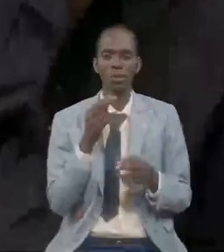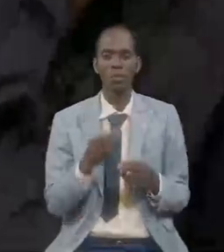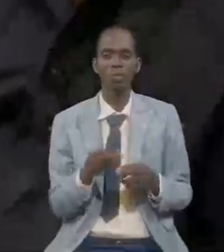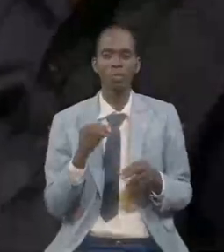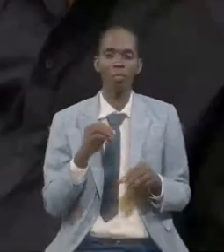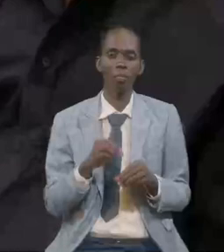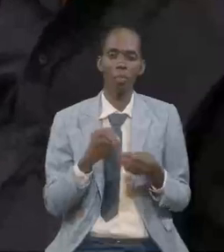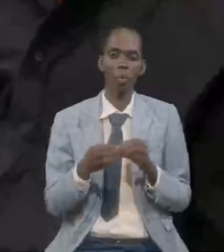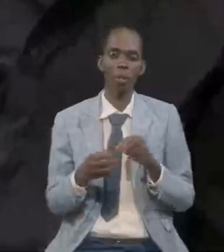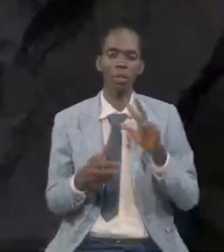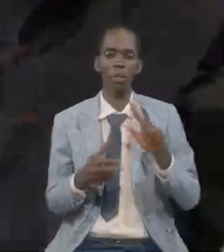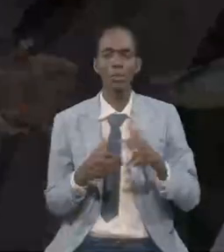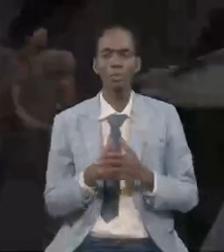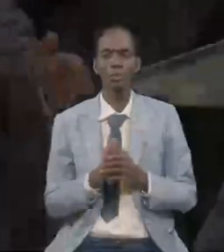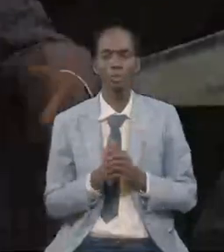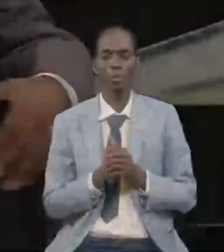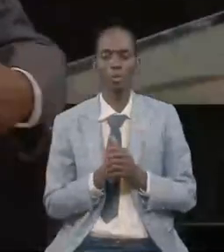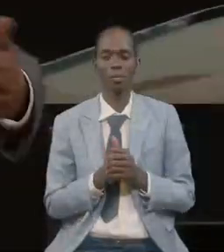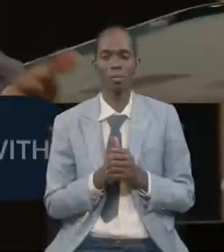ici. Nous allons voir.